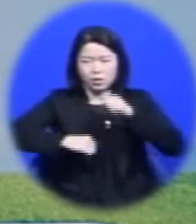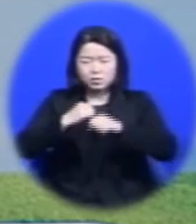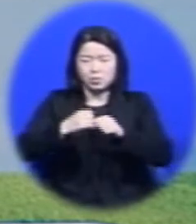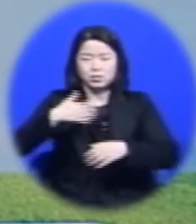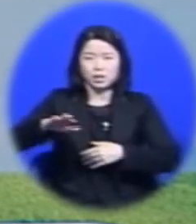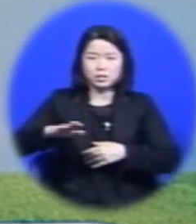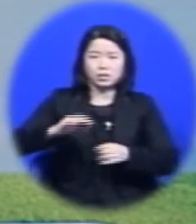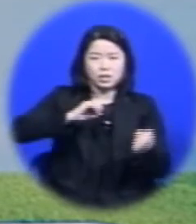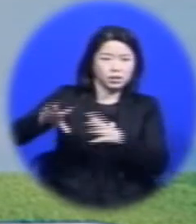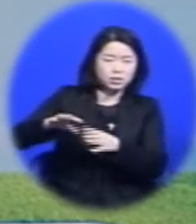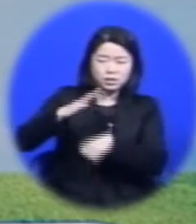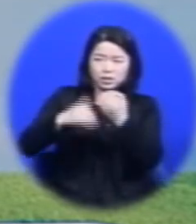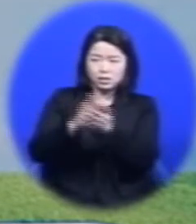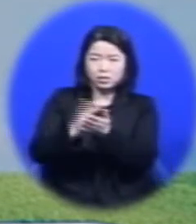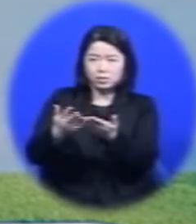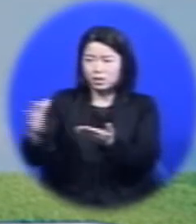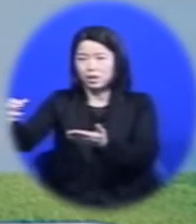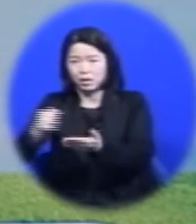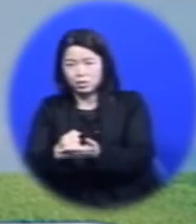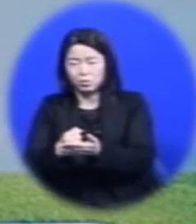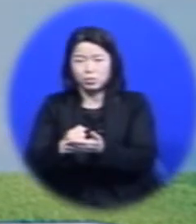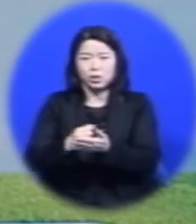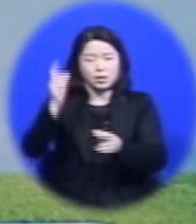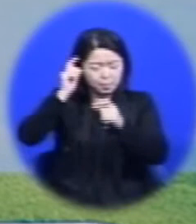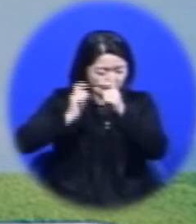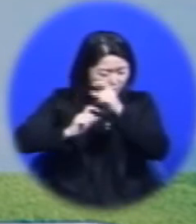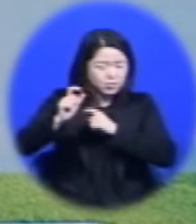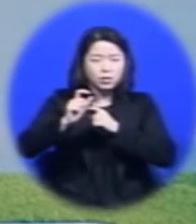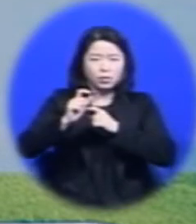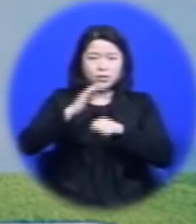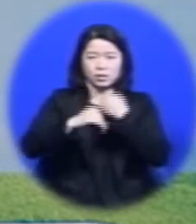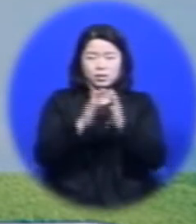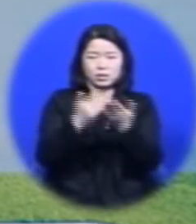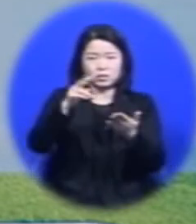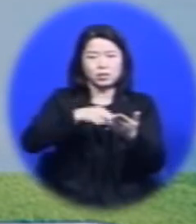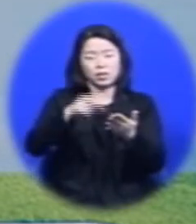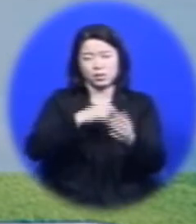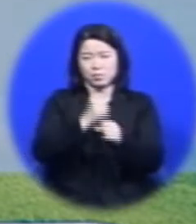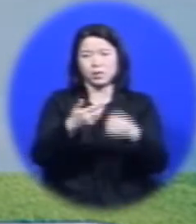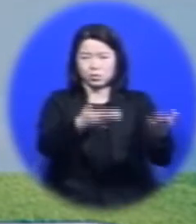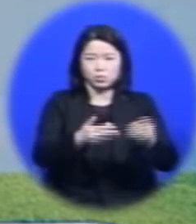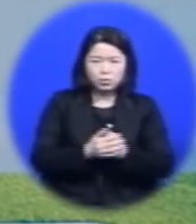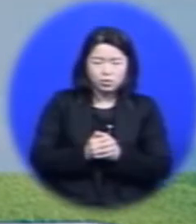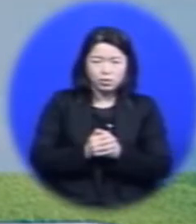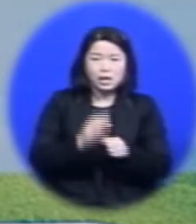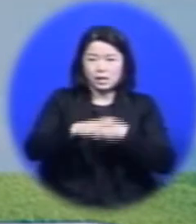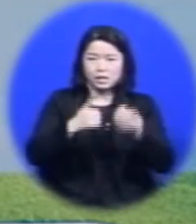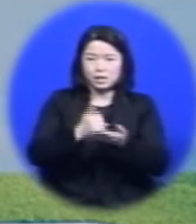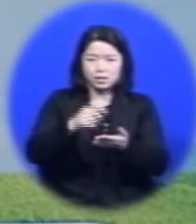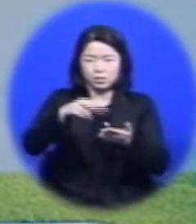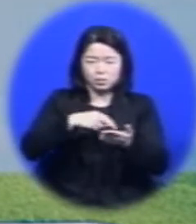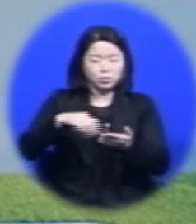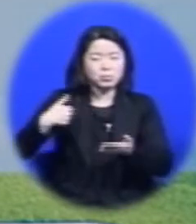가져오게 하고 그 날은 밤을 3도로 성경을 읽게 했습니다 성경을 읽어도 모르고 적어